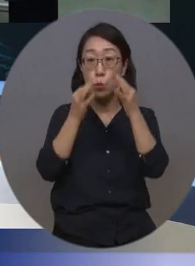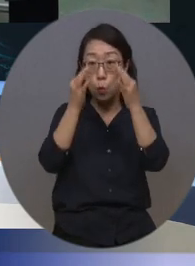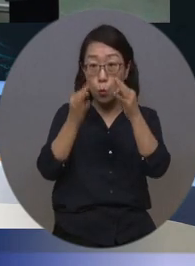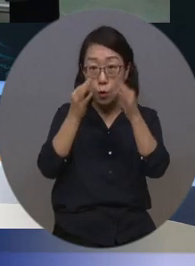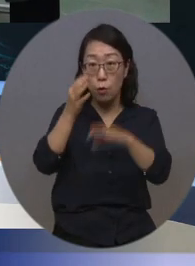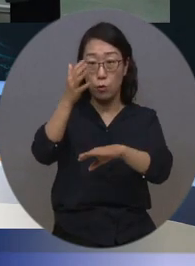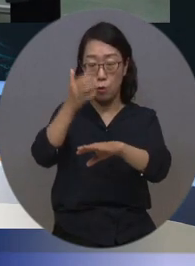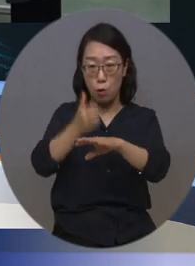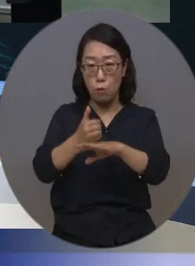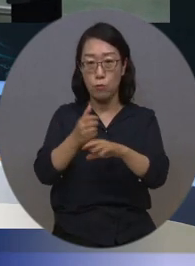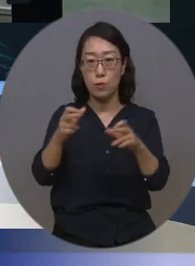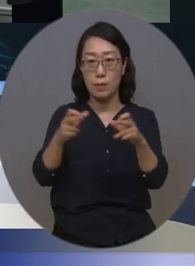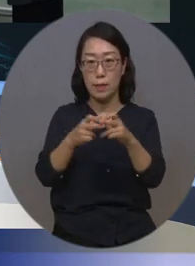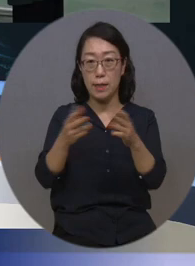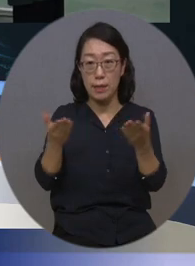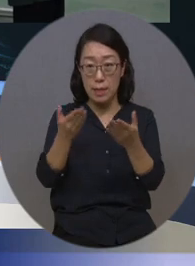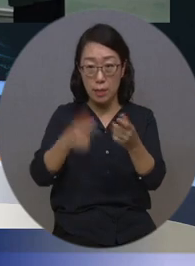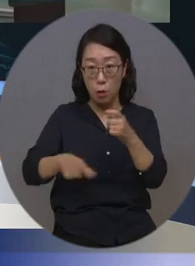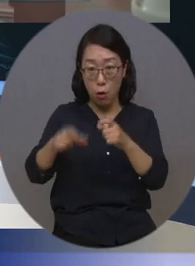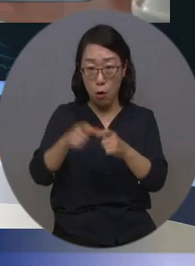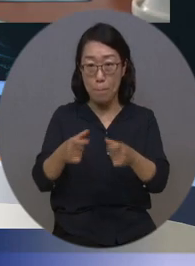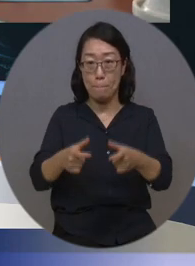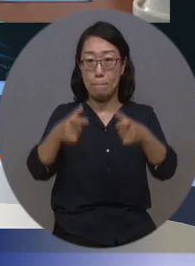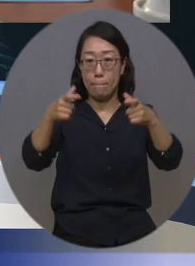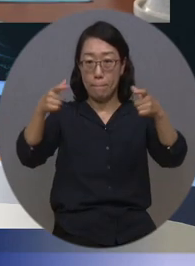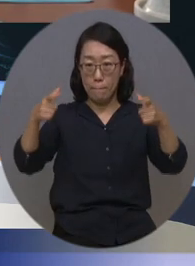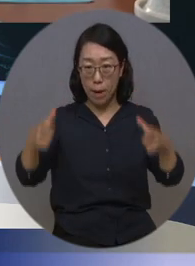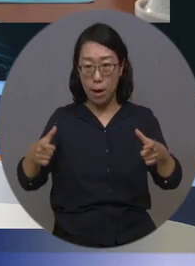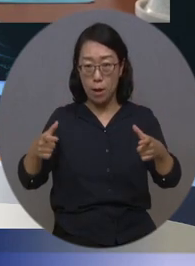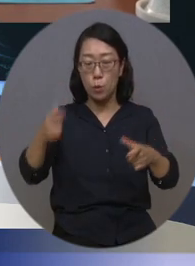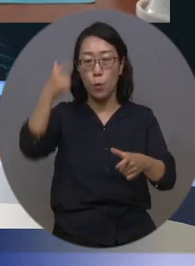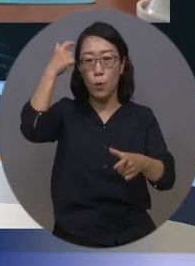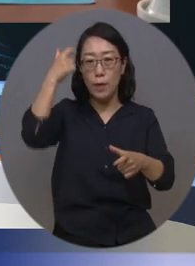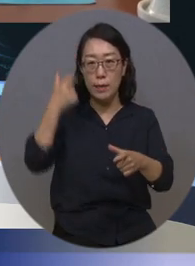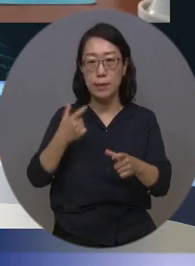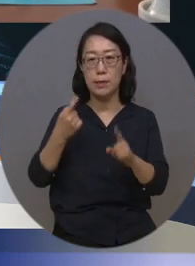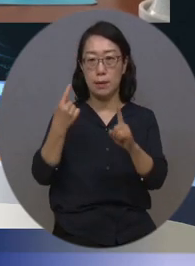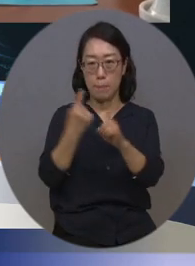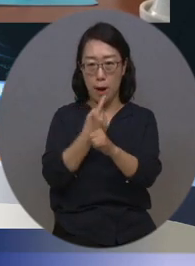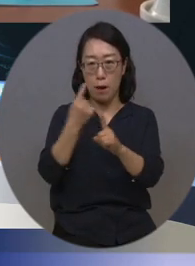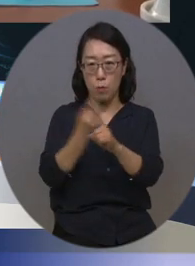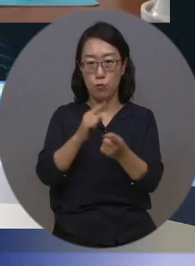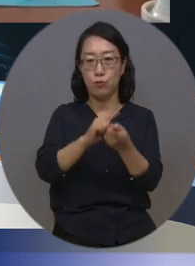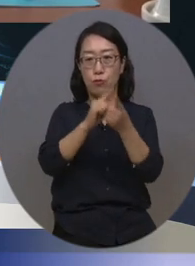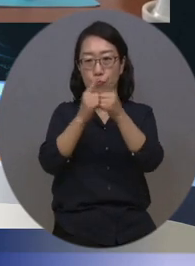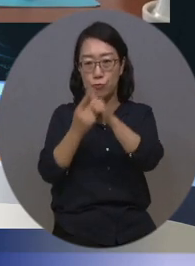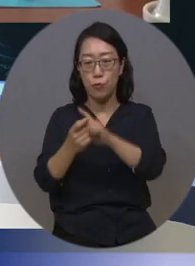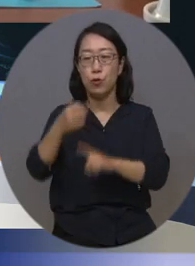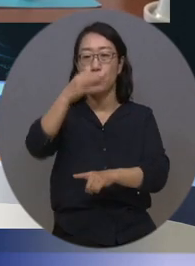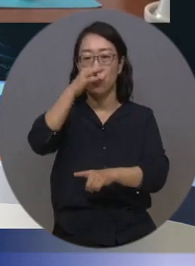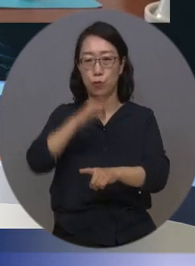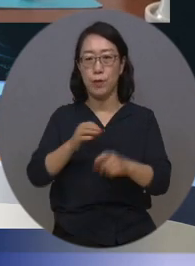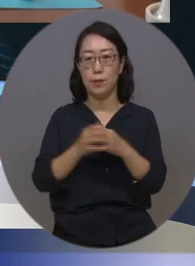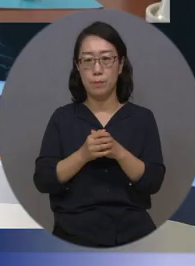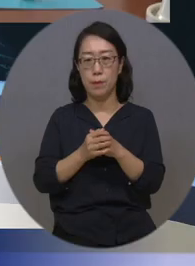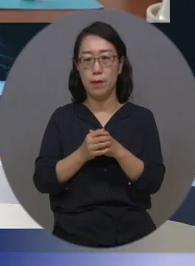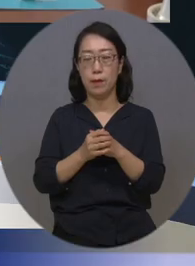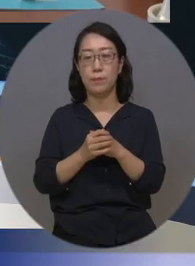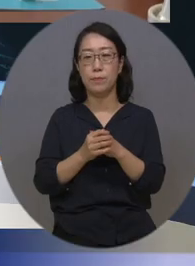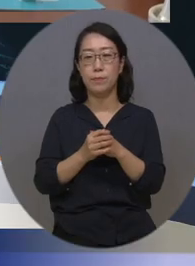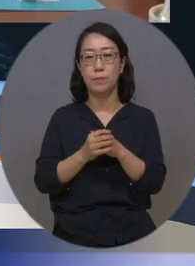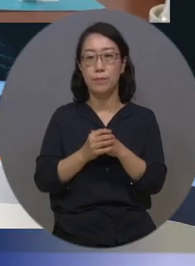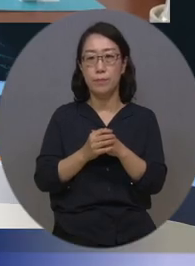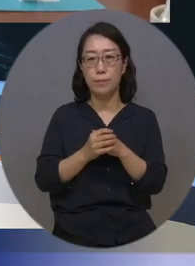장애인 일자리 창출 뿐만 아니라 장애인식 개선 효과도 톡톡히 보고 있습니다 정성 기자가